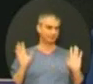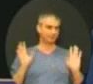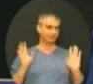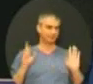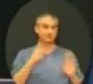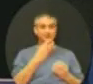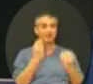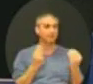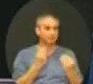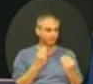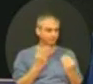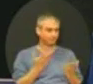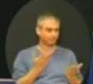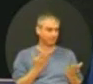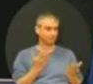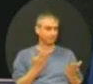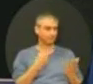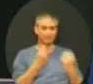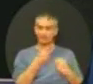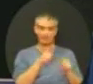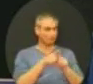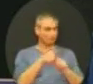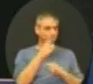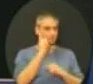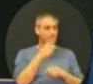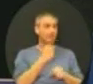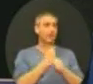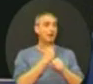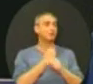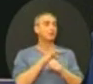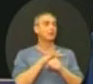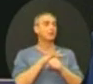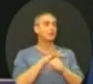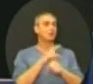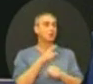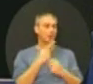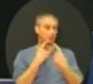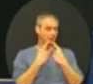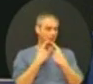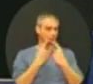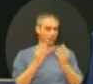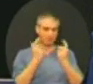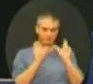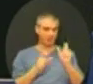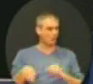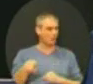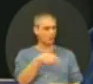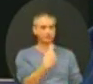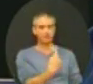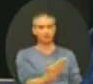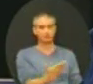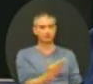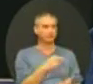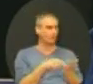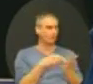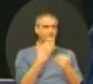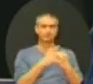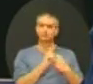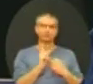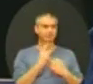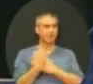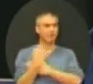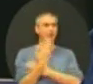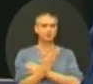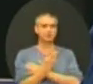זה דבר, דרך אגב, דברים כאלה צריך לנהל דיון עם האוכלוסייה עצמה, כי בסופו של דבר מי החזק